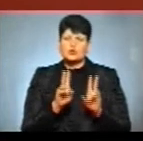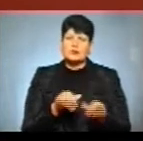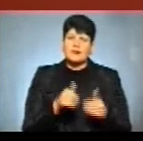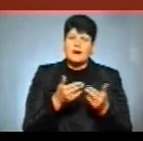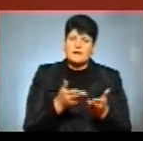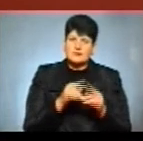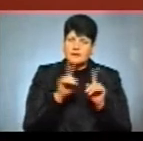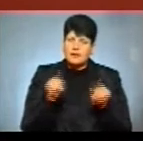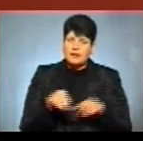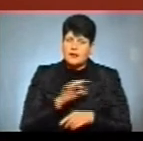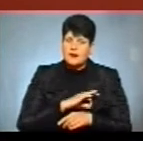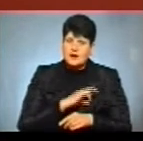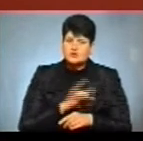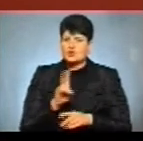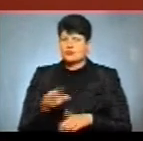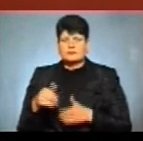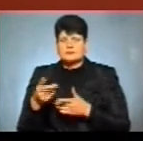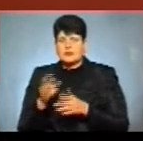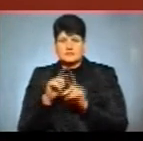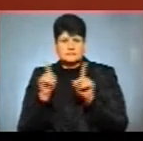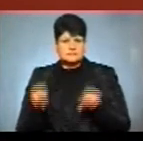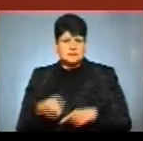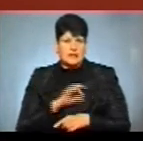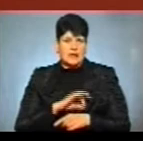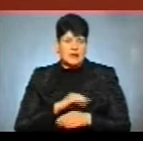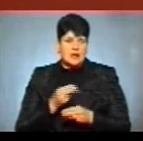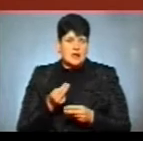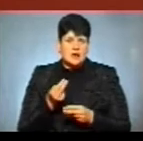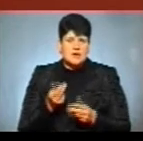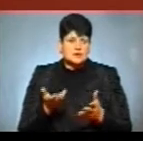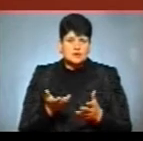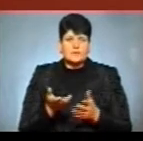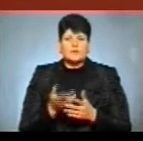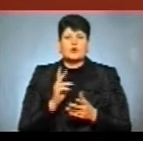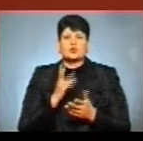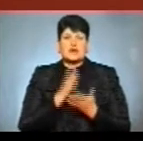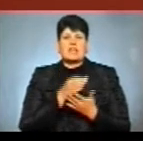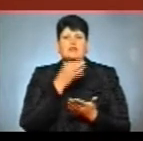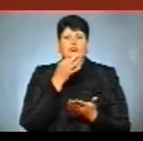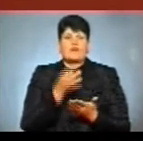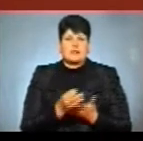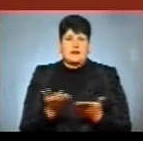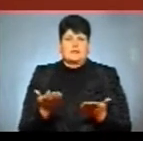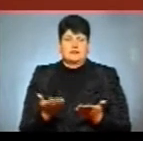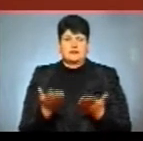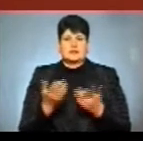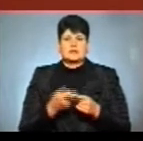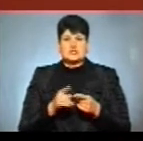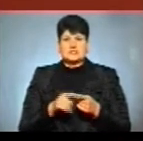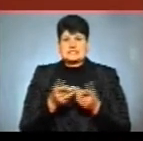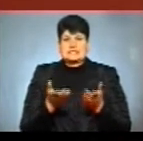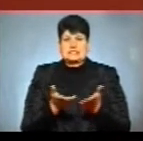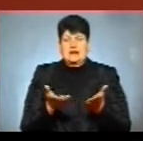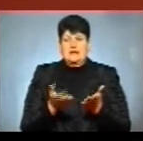не подав декларацію, чи є в кожній області, в нашій, зокрема, відповідальний представник від НАЗК чи від НАБУ, чи все-таки все на